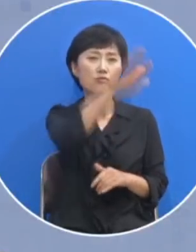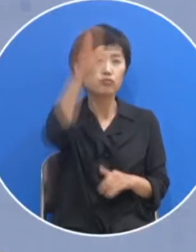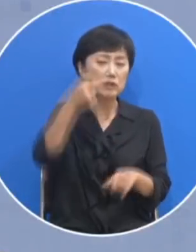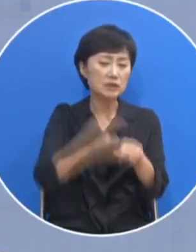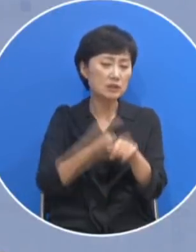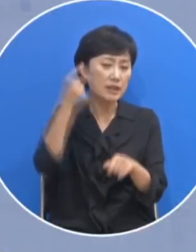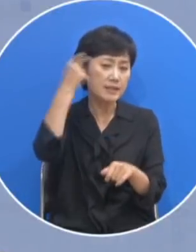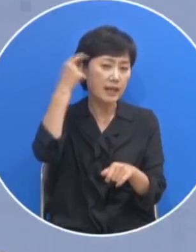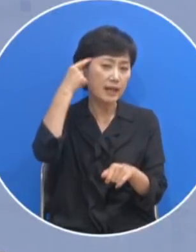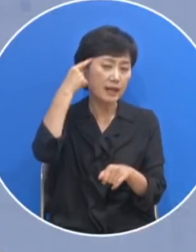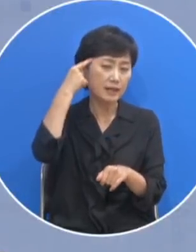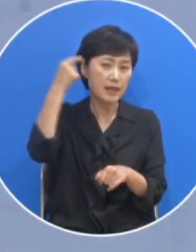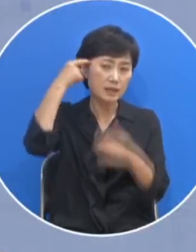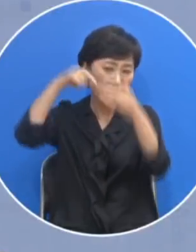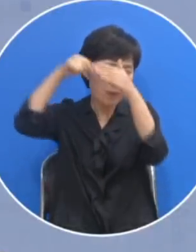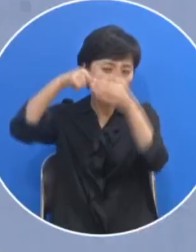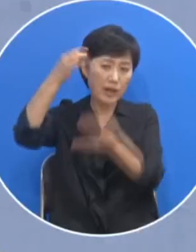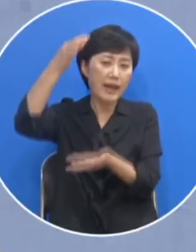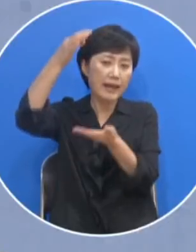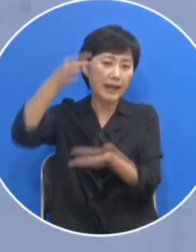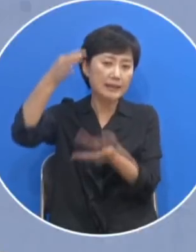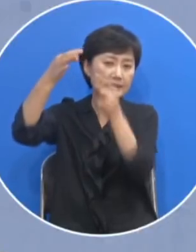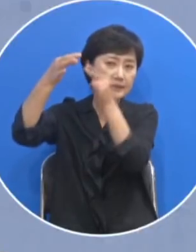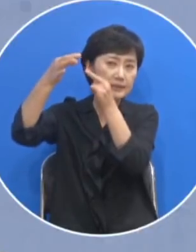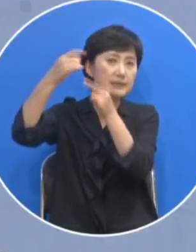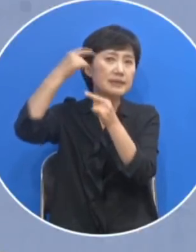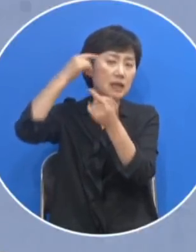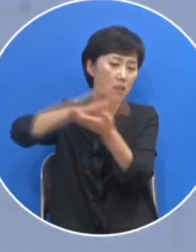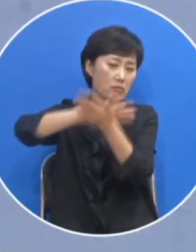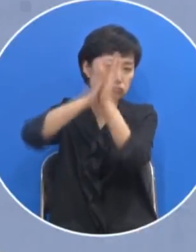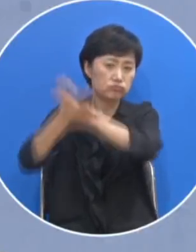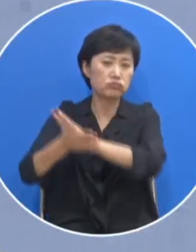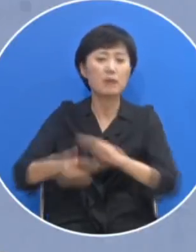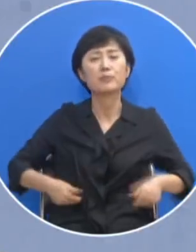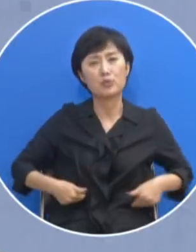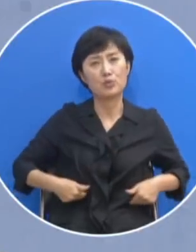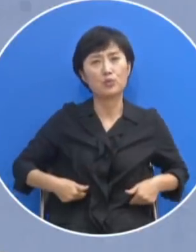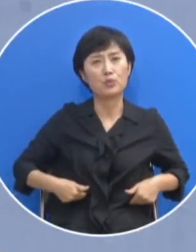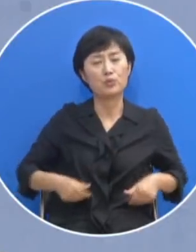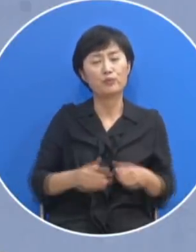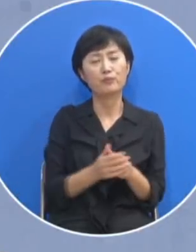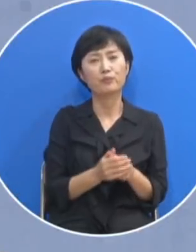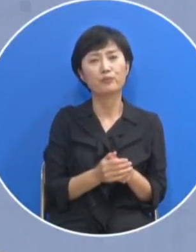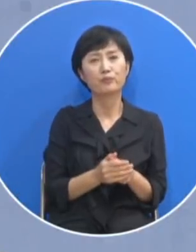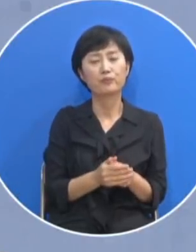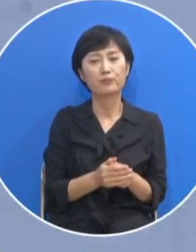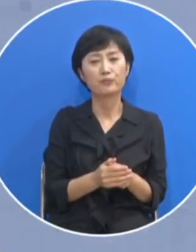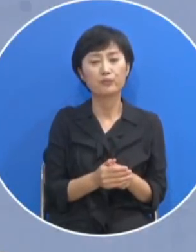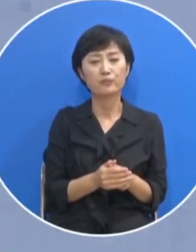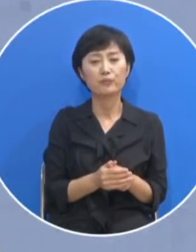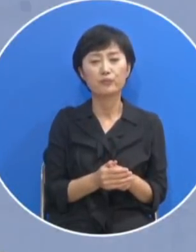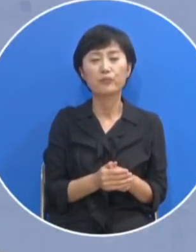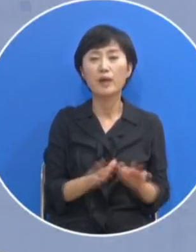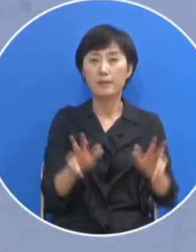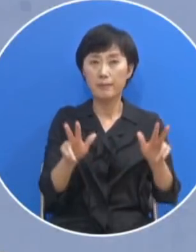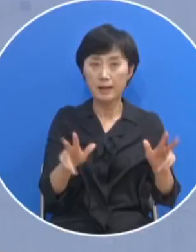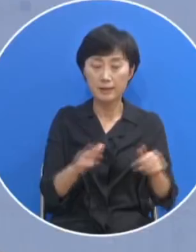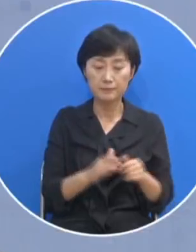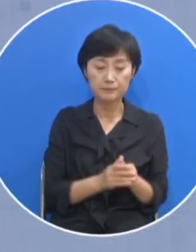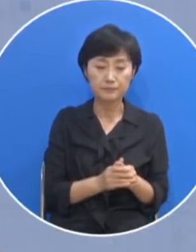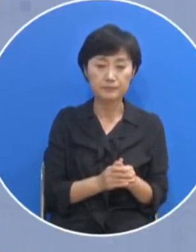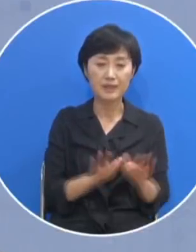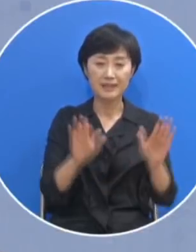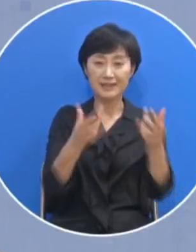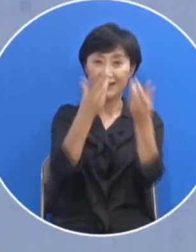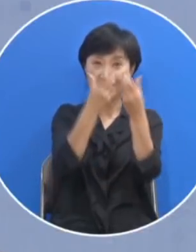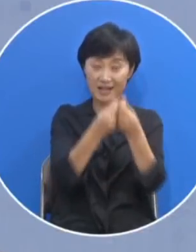있느냐 뉴스레터 밑에 카운팅 뜻이니까 제가 먹기 먼저 램 점에 예매를 얘기 했잖아요 넷에서 멍 타임에 것 같아요 지금은 뭐 우리가 오시어